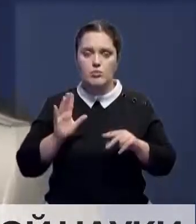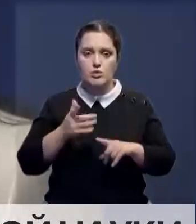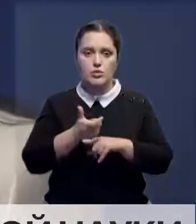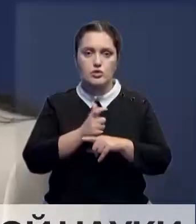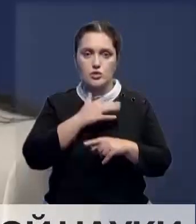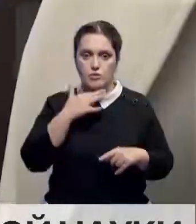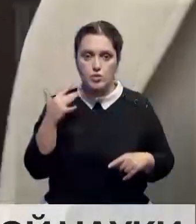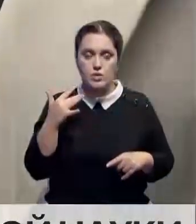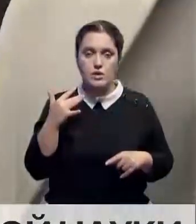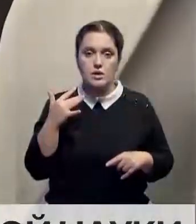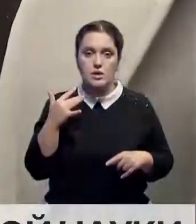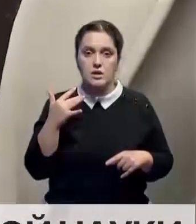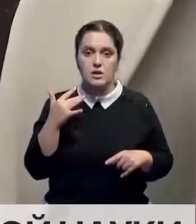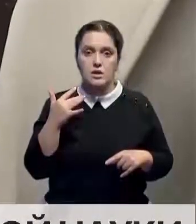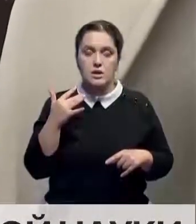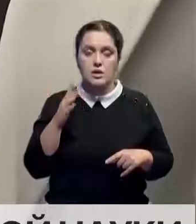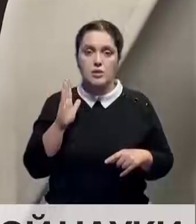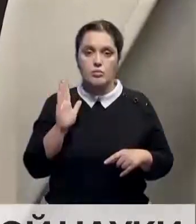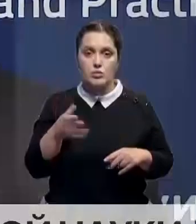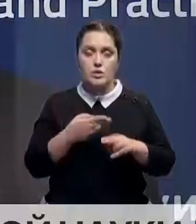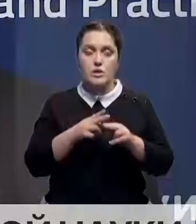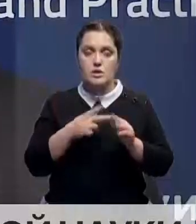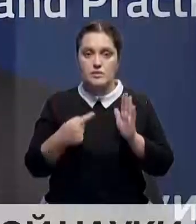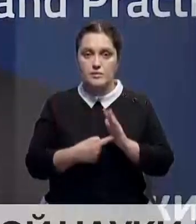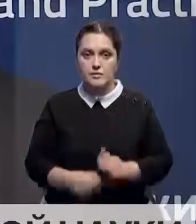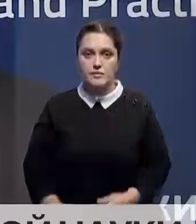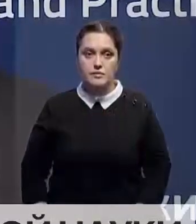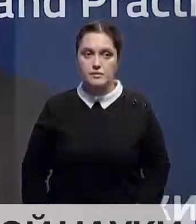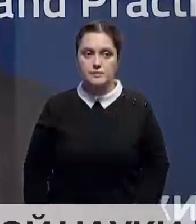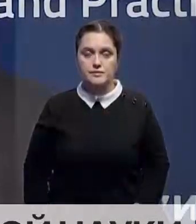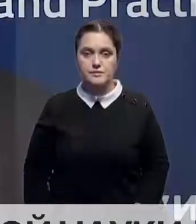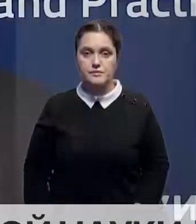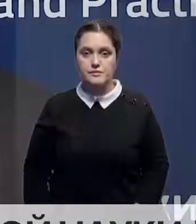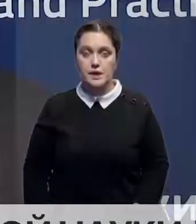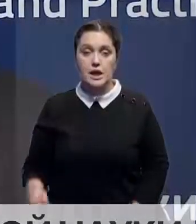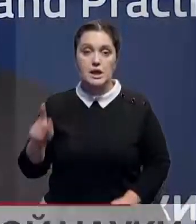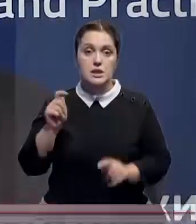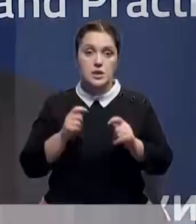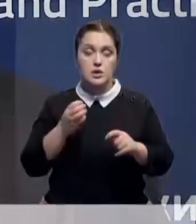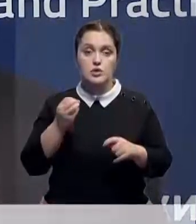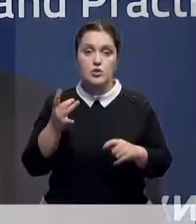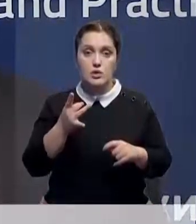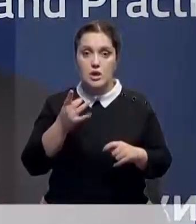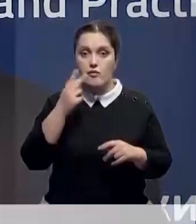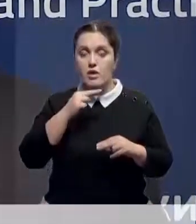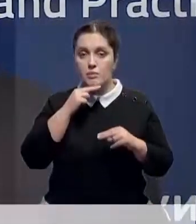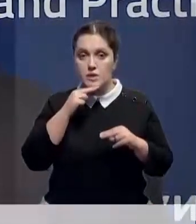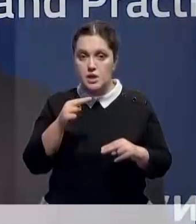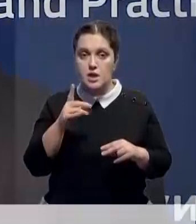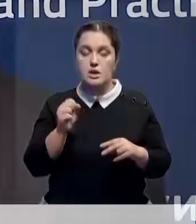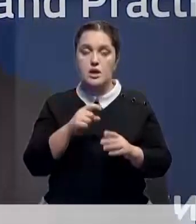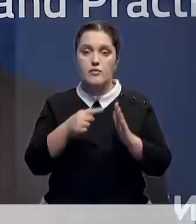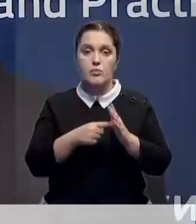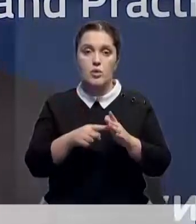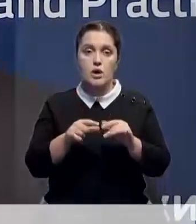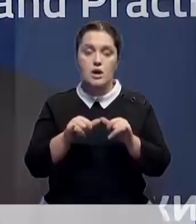и Академия наук как раз будет поднимать эти вопросы. Цель данного сегодняшнего саммита еще раз сконцентрировать внимание на вопросах развития науки с